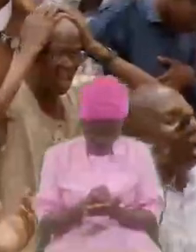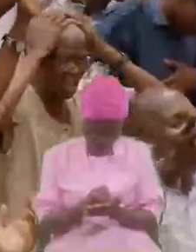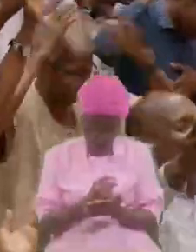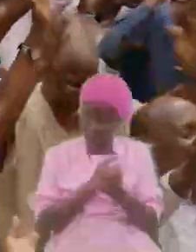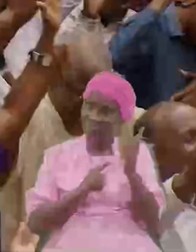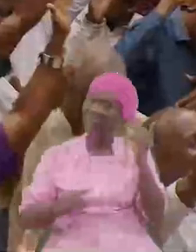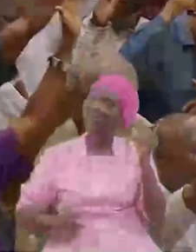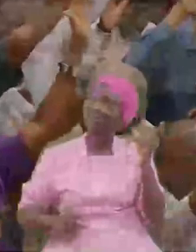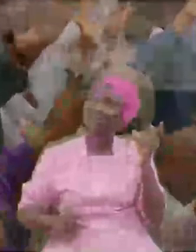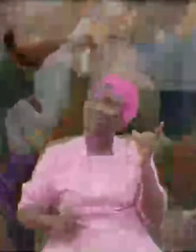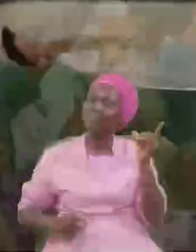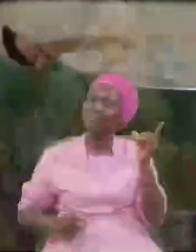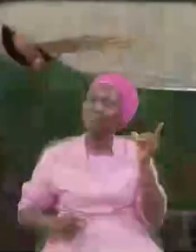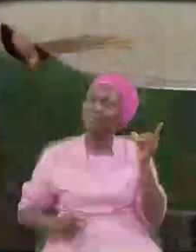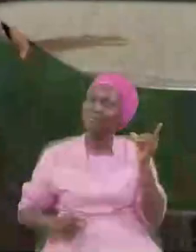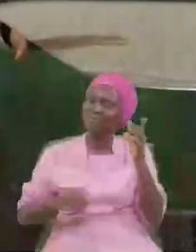Seigneur,